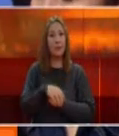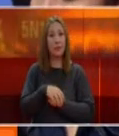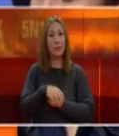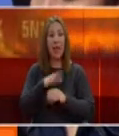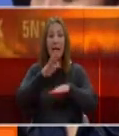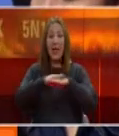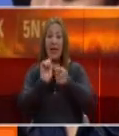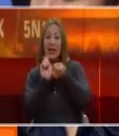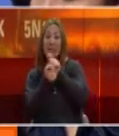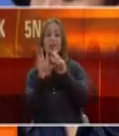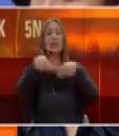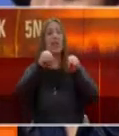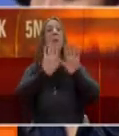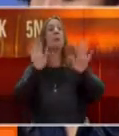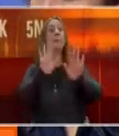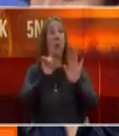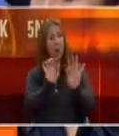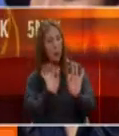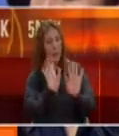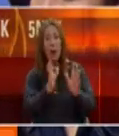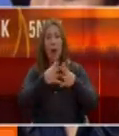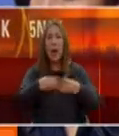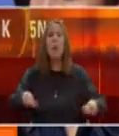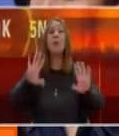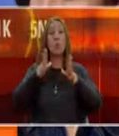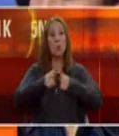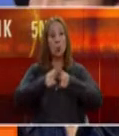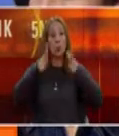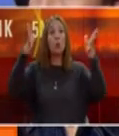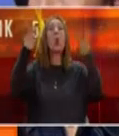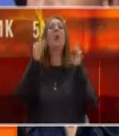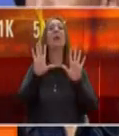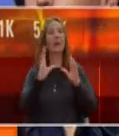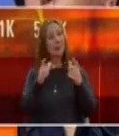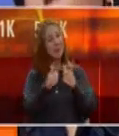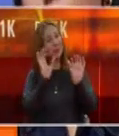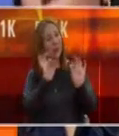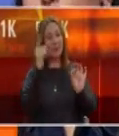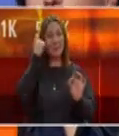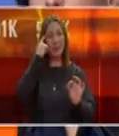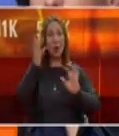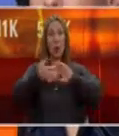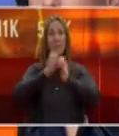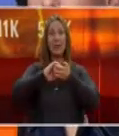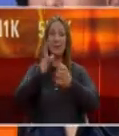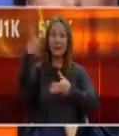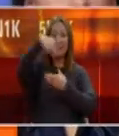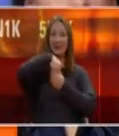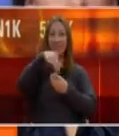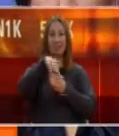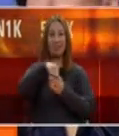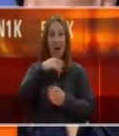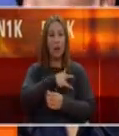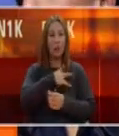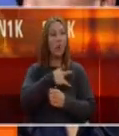el değiştirmemesini ve onların yok edilerek büyük işletmelere dönüşmemesini onların evet. Birleşerek kooperatif çatısı altında